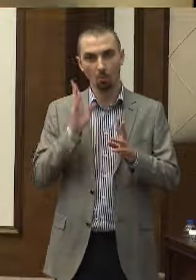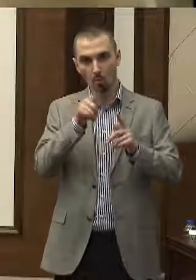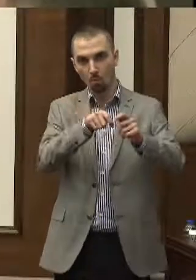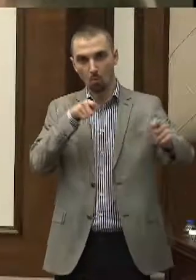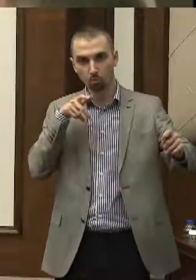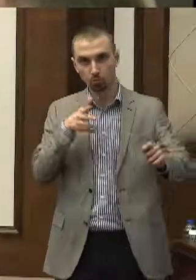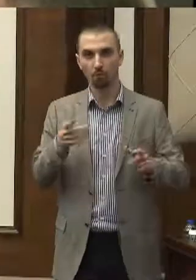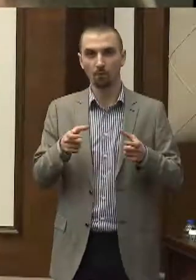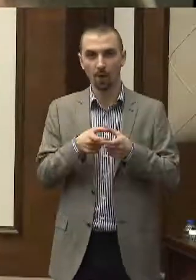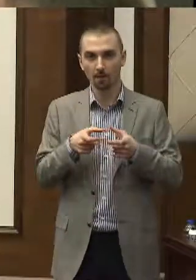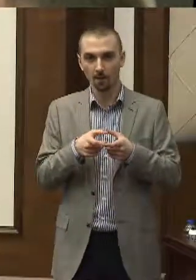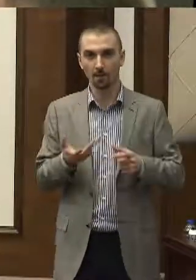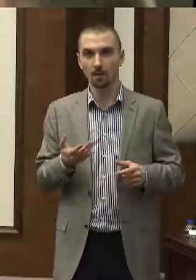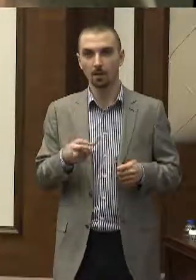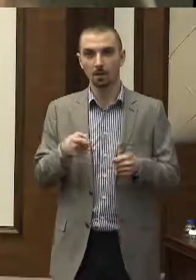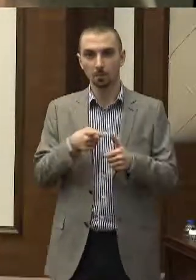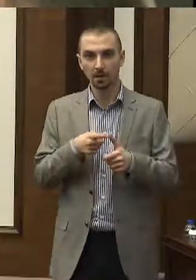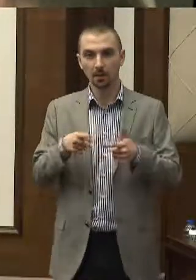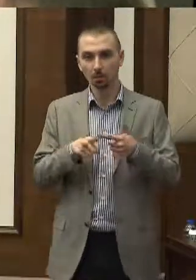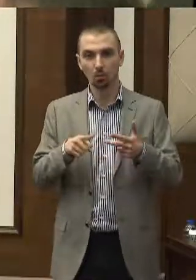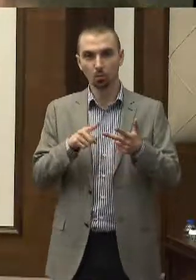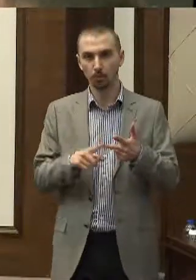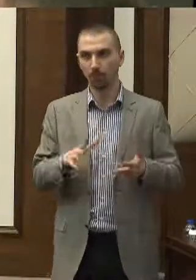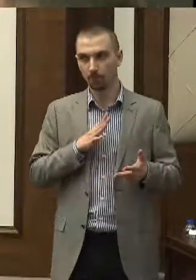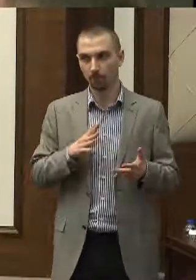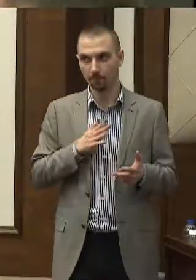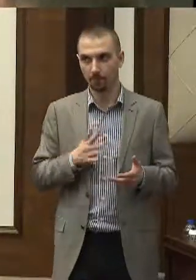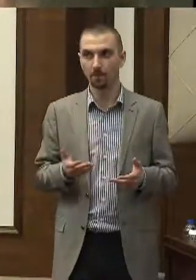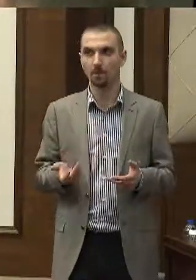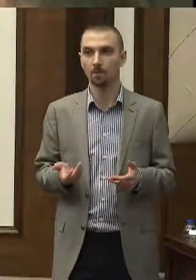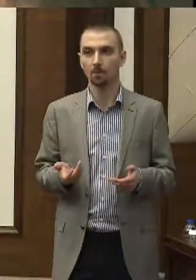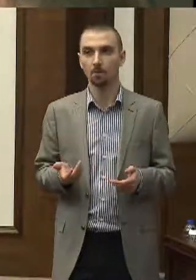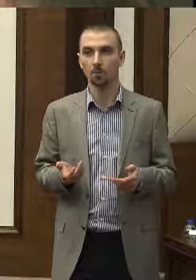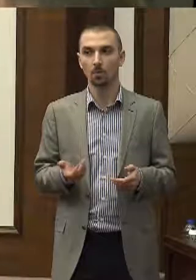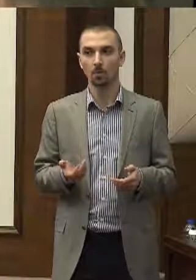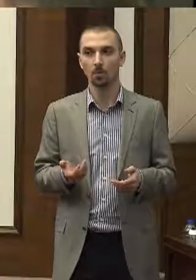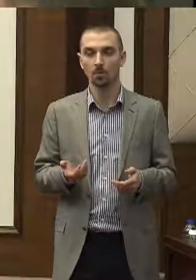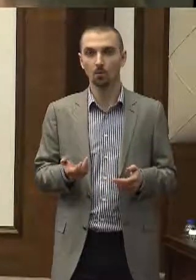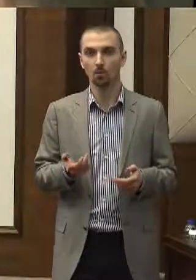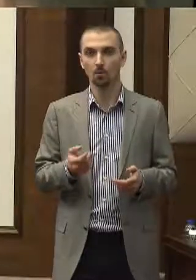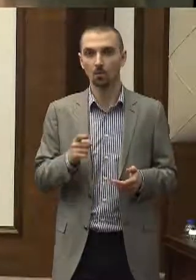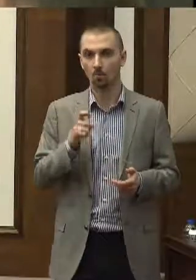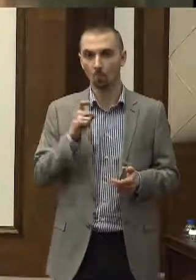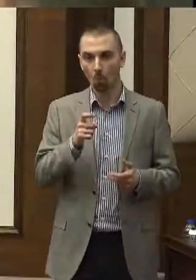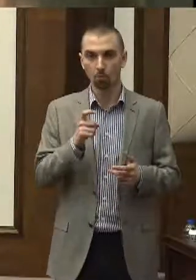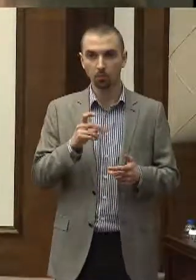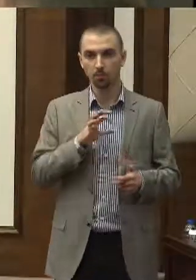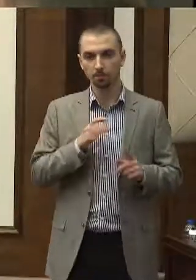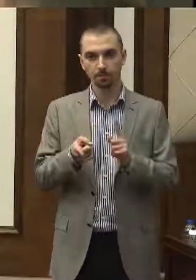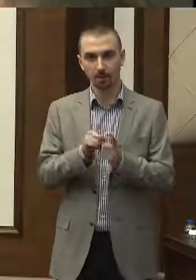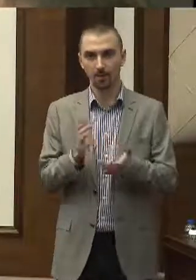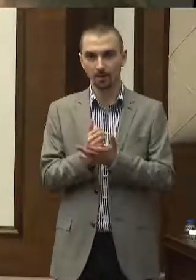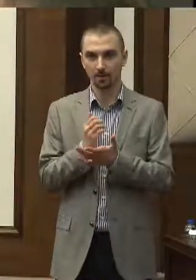atletizmde birincilik, ikincilik, üçüncülükler var. 41 madalya ve 9 kupa kazanılmış. Biz